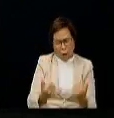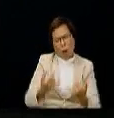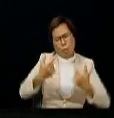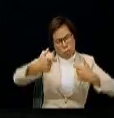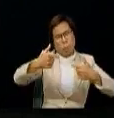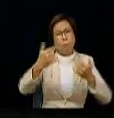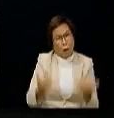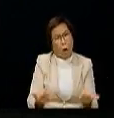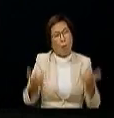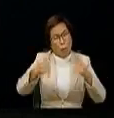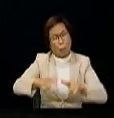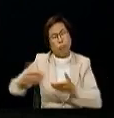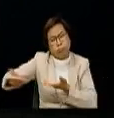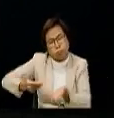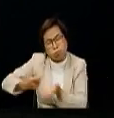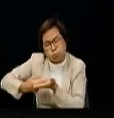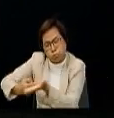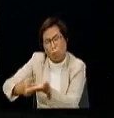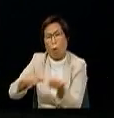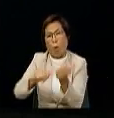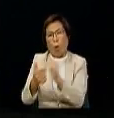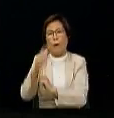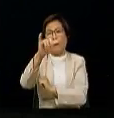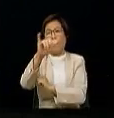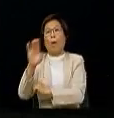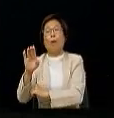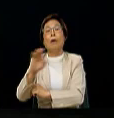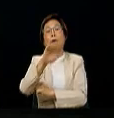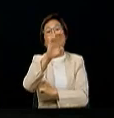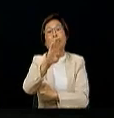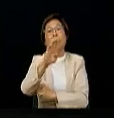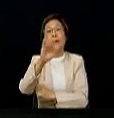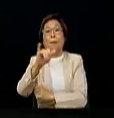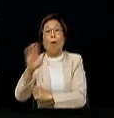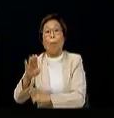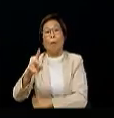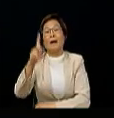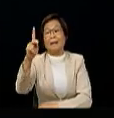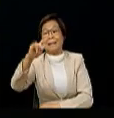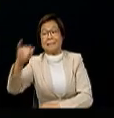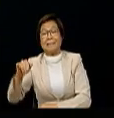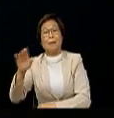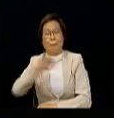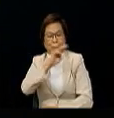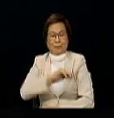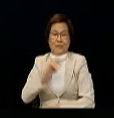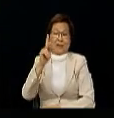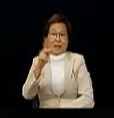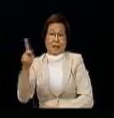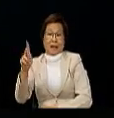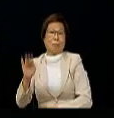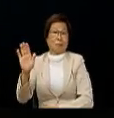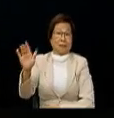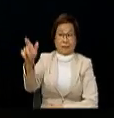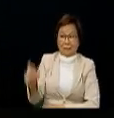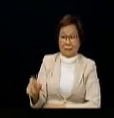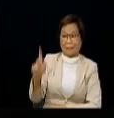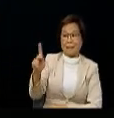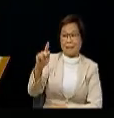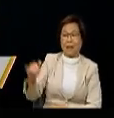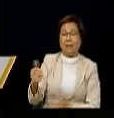berlangsung utamanya oleh ya Muhammad saudara kekejaman Udin Menteri Kesehatan dengan